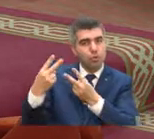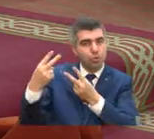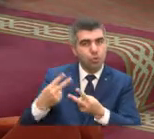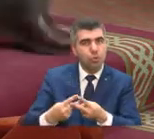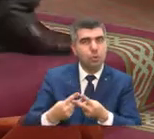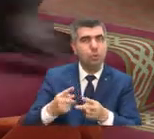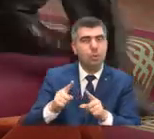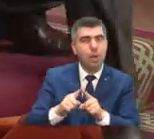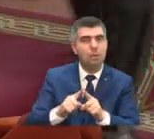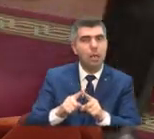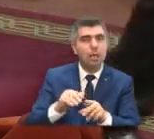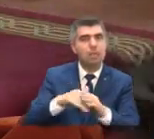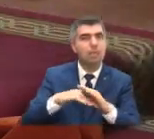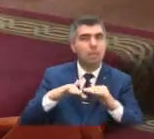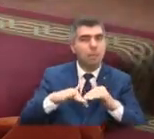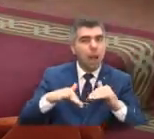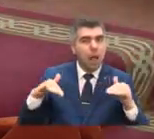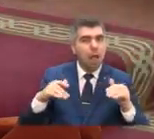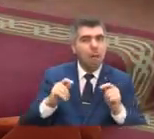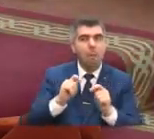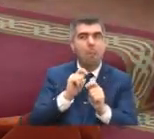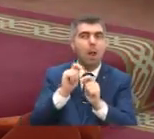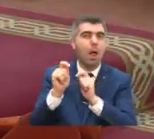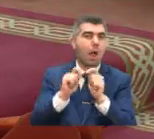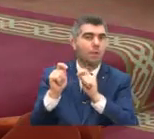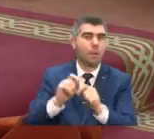يمكننا ندرسوه كاملين مع بعضنا.